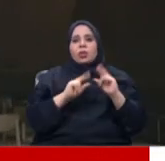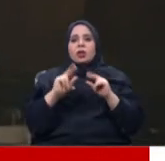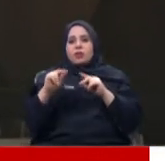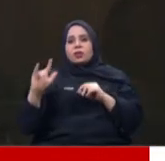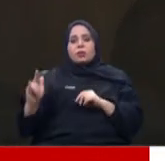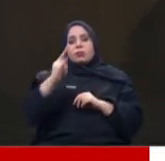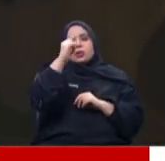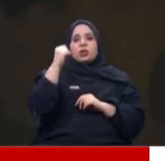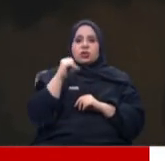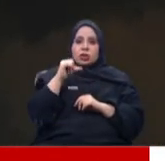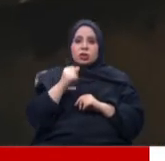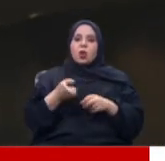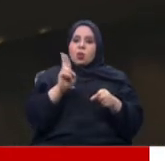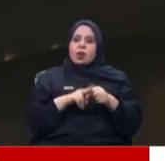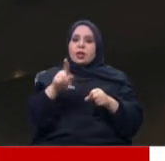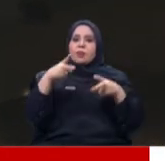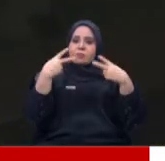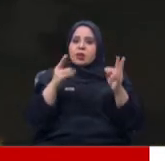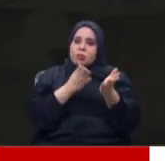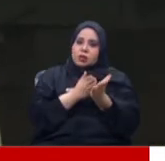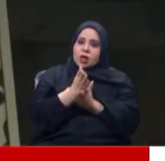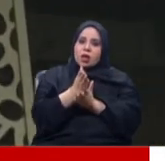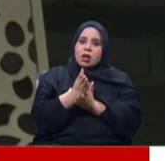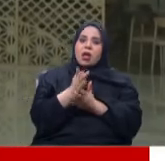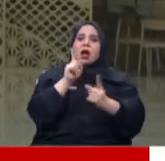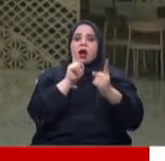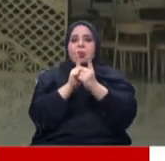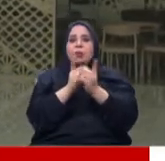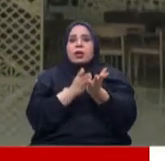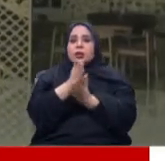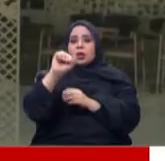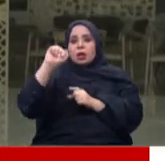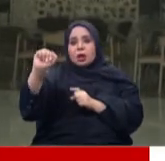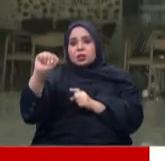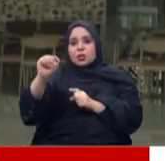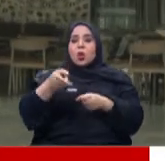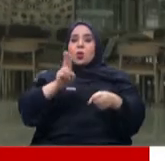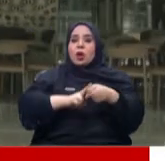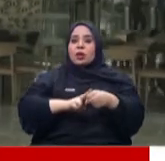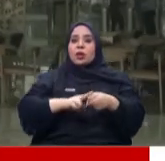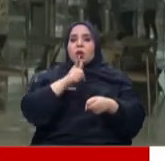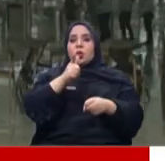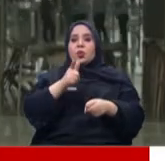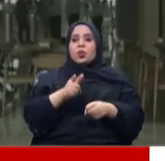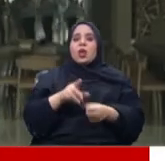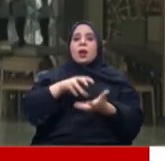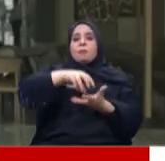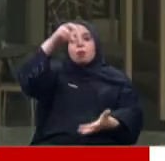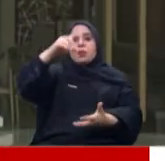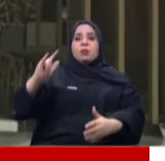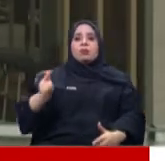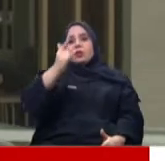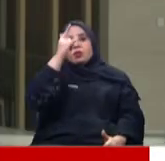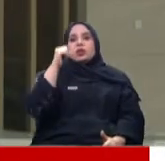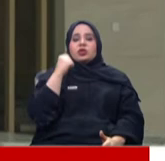مثل المطار الجديد الذي سوف يتيح المجال والفرص أمام القطاع الخاص. هذا ويعتبر مبنى